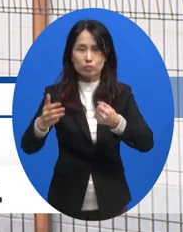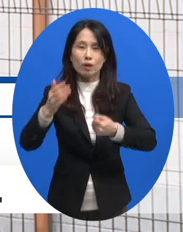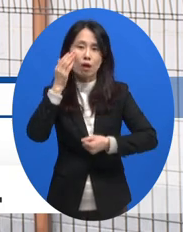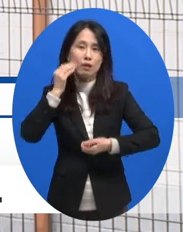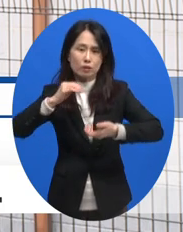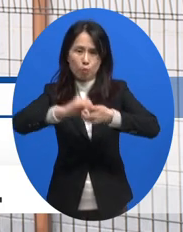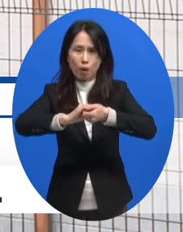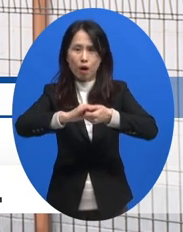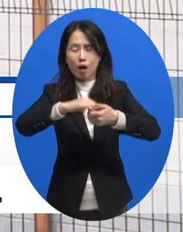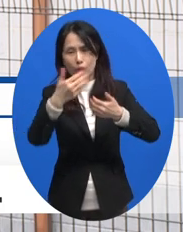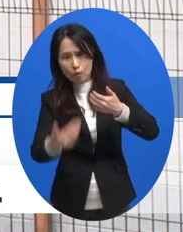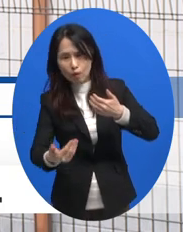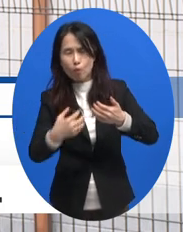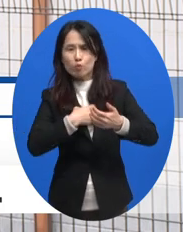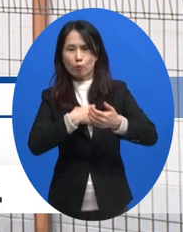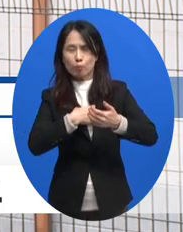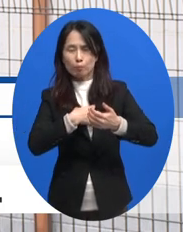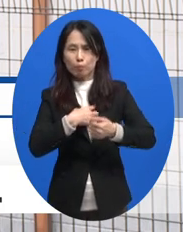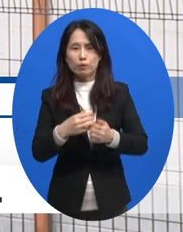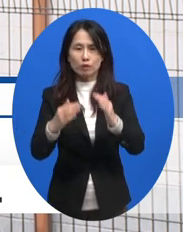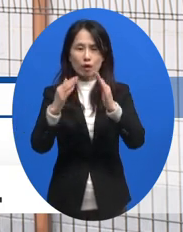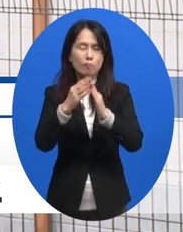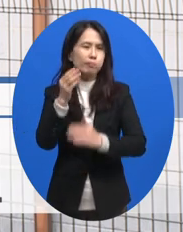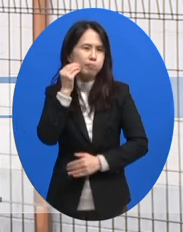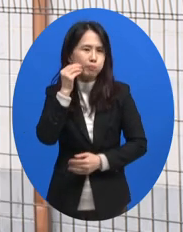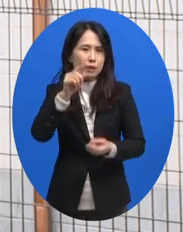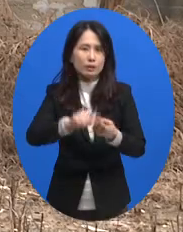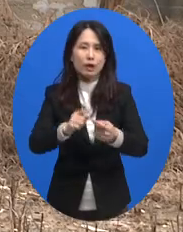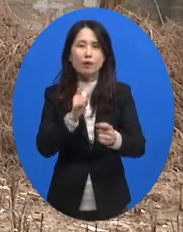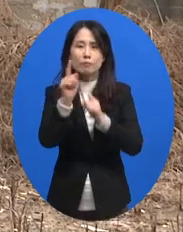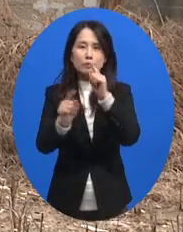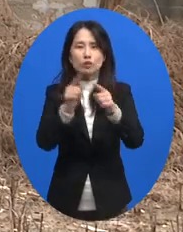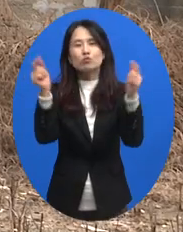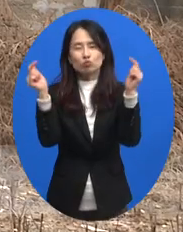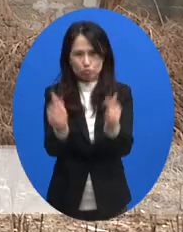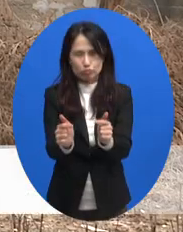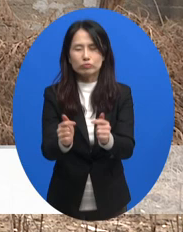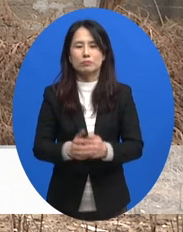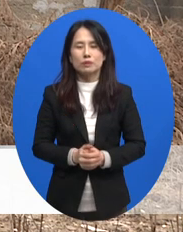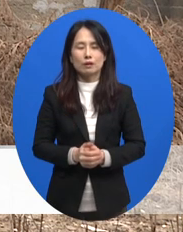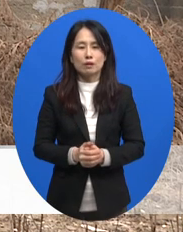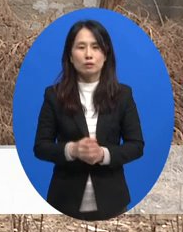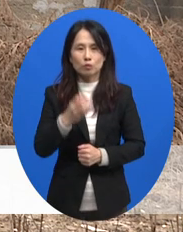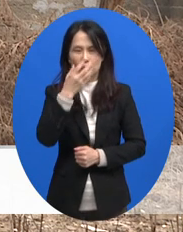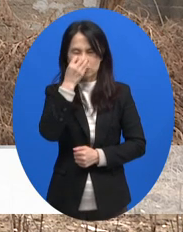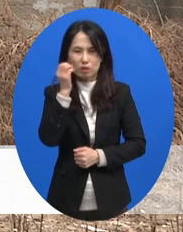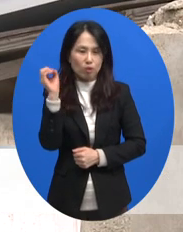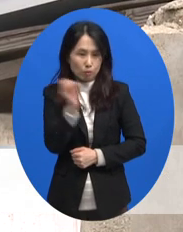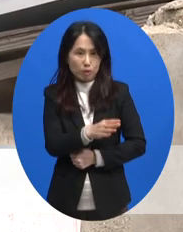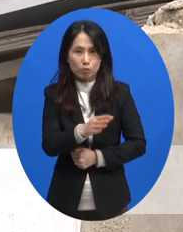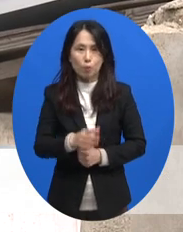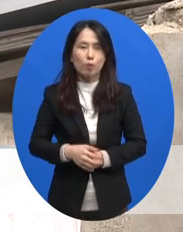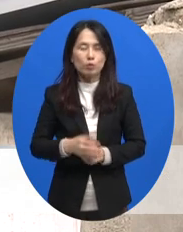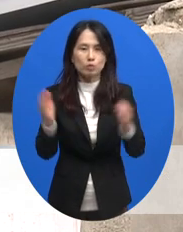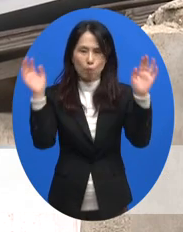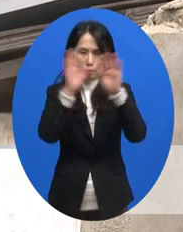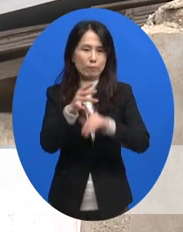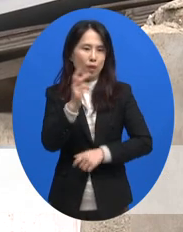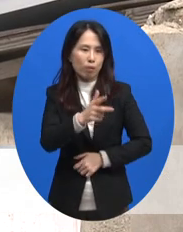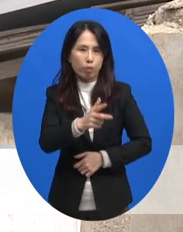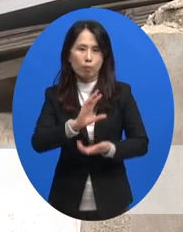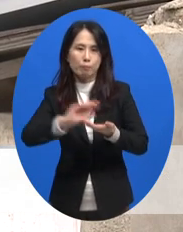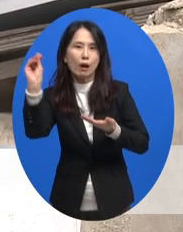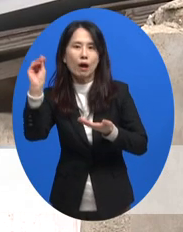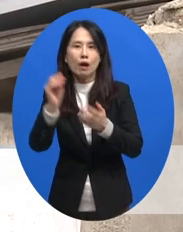기와가 떨어질 것 같다 아무래도 그 빈집에 대한 민원은 많이 줄었습니다 빈집에 쓰레기를 버리거나 밤에 볼일을 보고 가는 사람들도